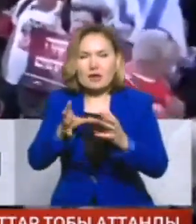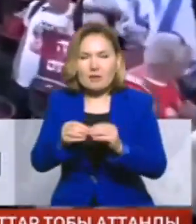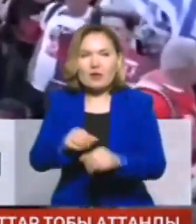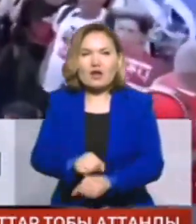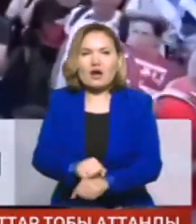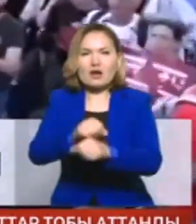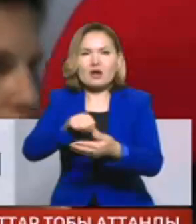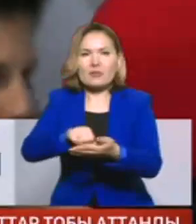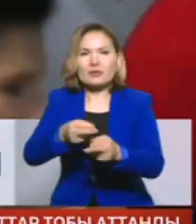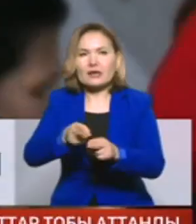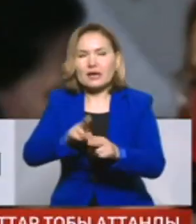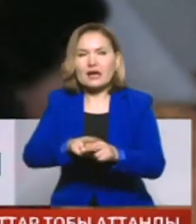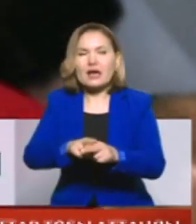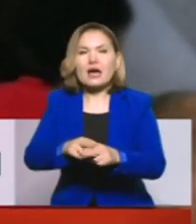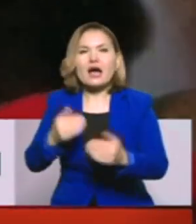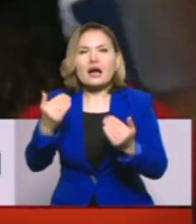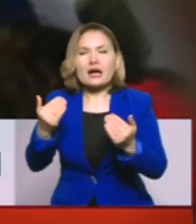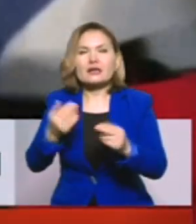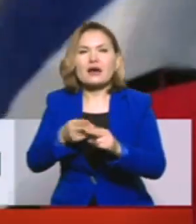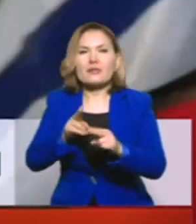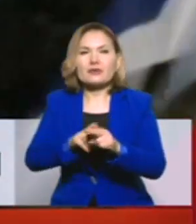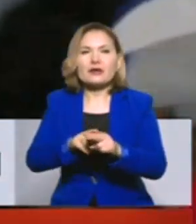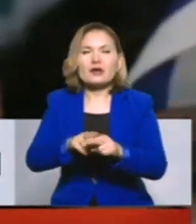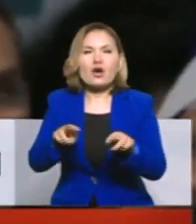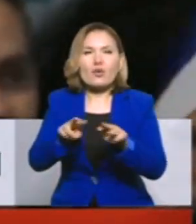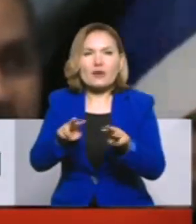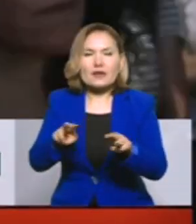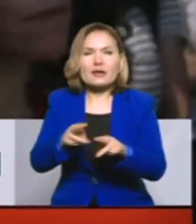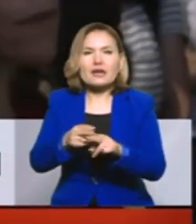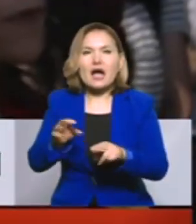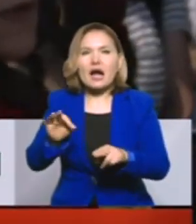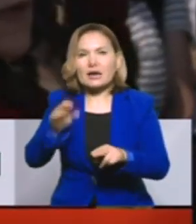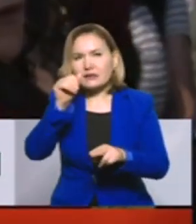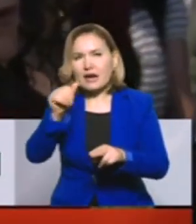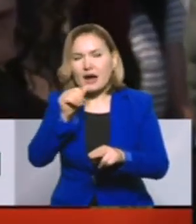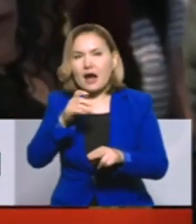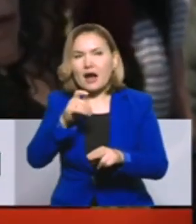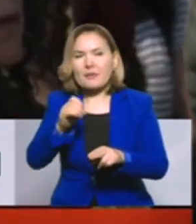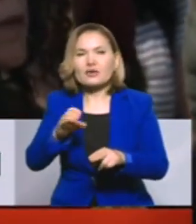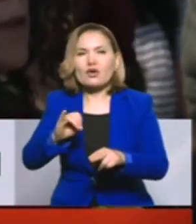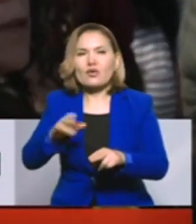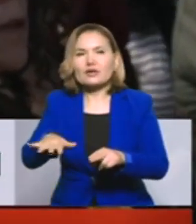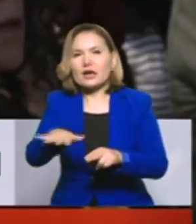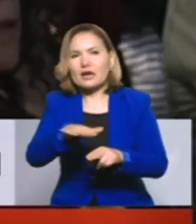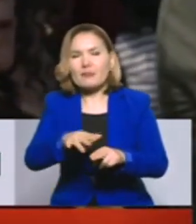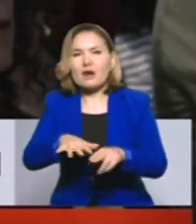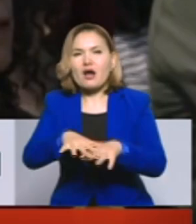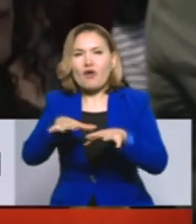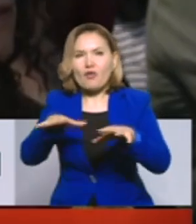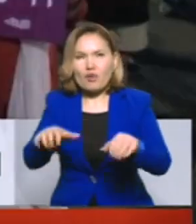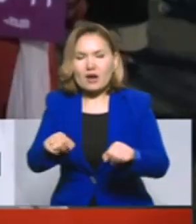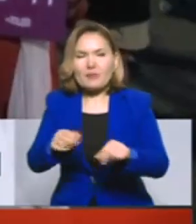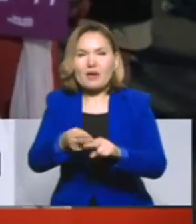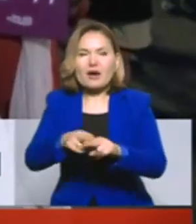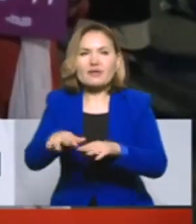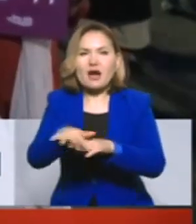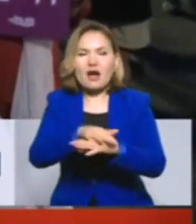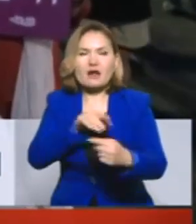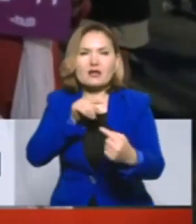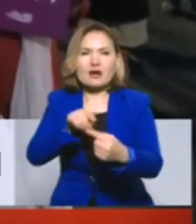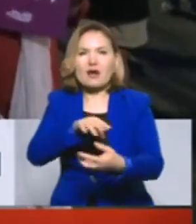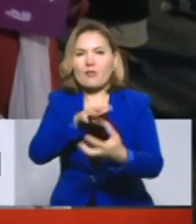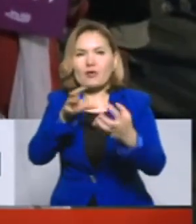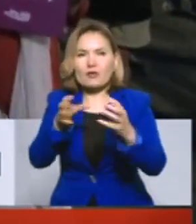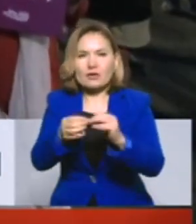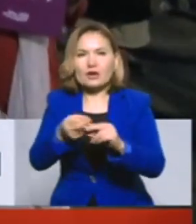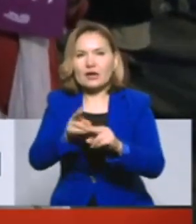ұрандарды көтерілді. Сонымен қатар қазір Нетаньяху үкіметі қазан айында Хамастың оңтүстік аудандарына басып кіруіне жол берген үшін үлкен